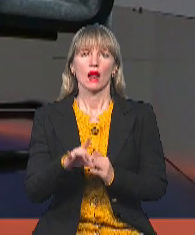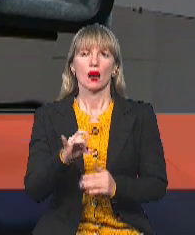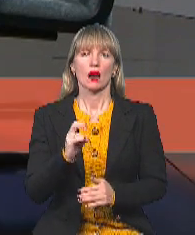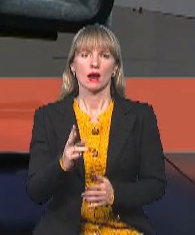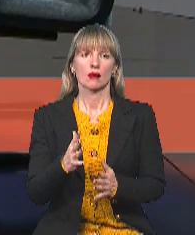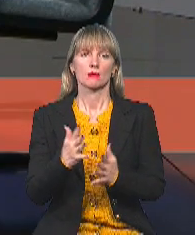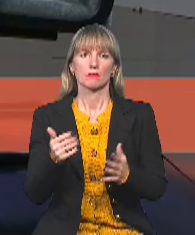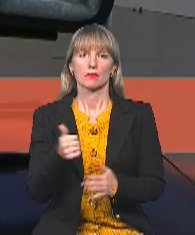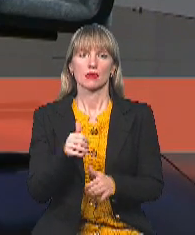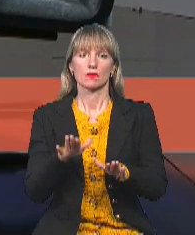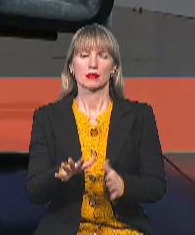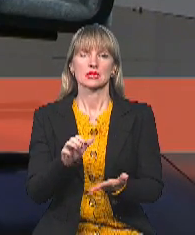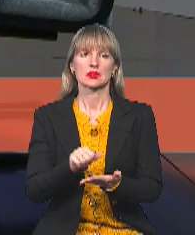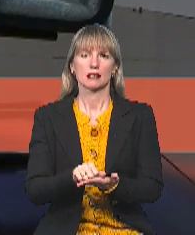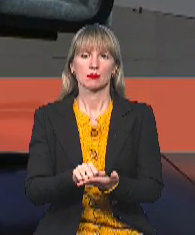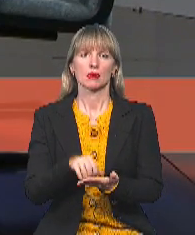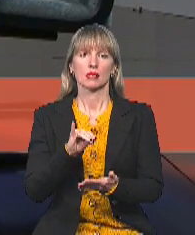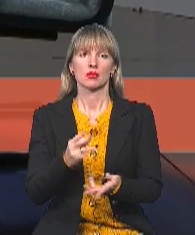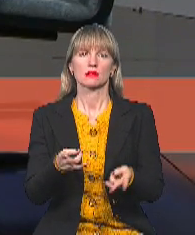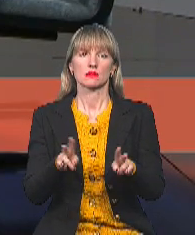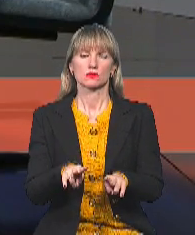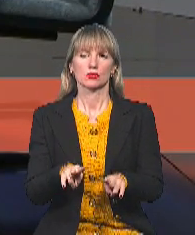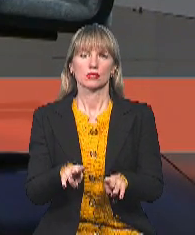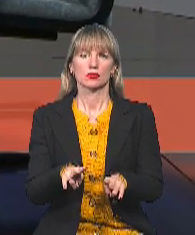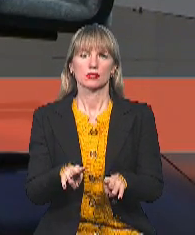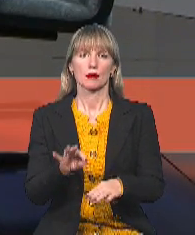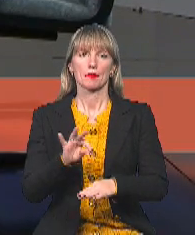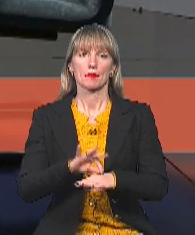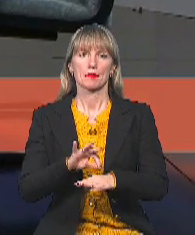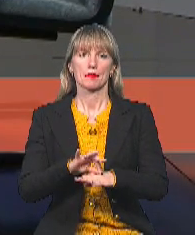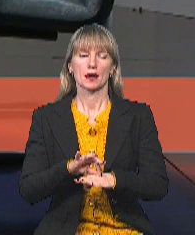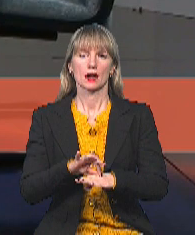місце займає, так і залишається, перше місце займає болезні